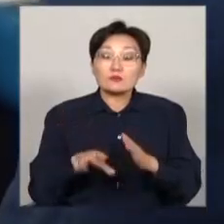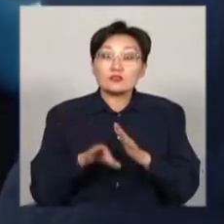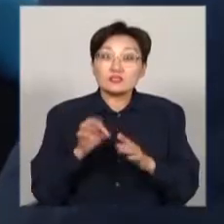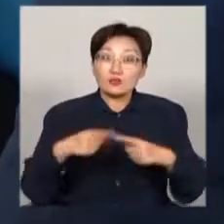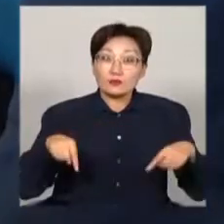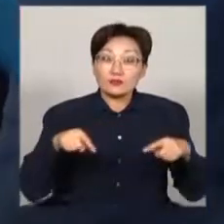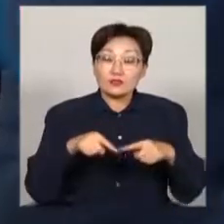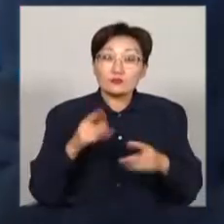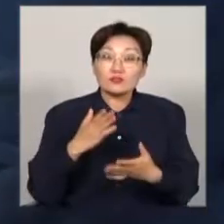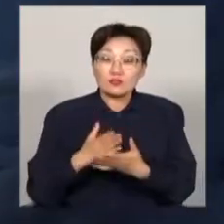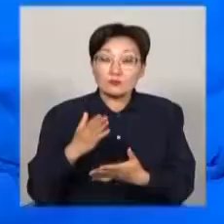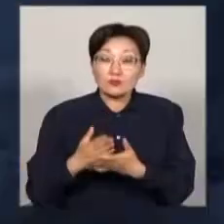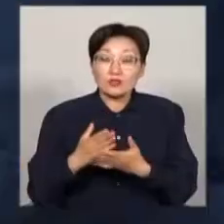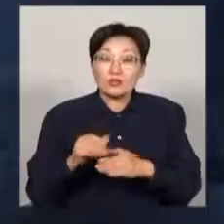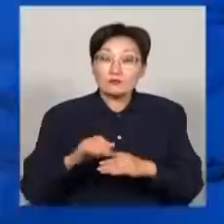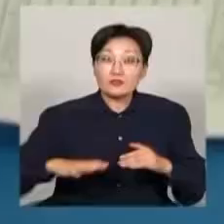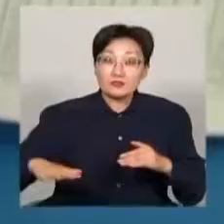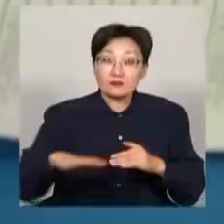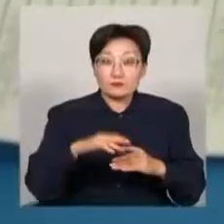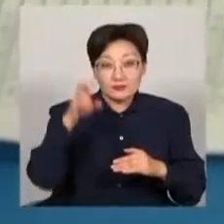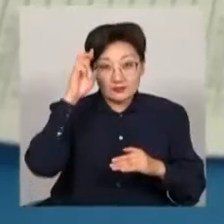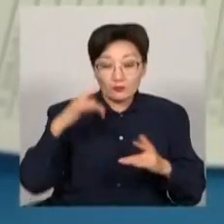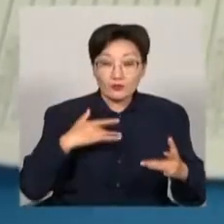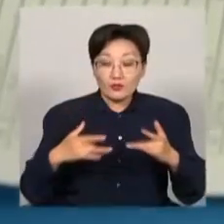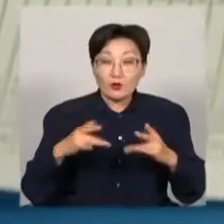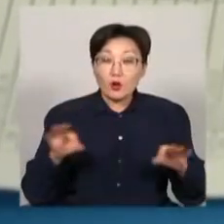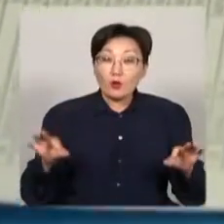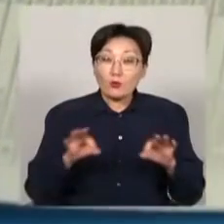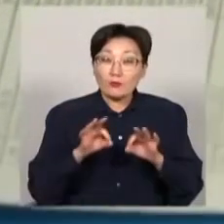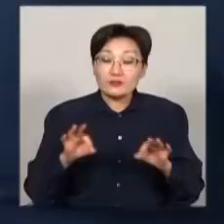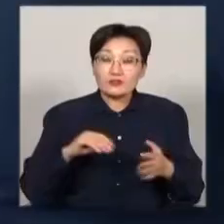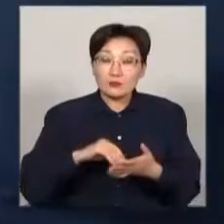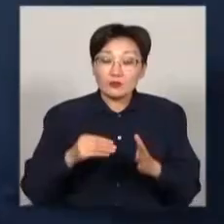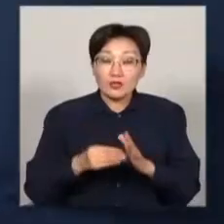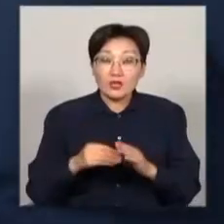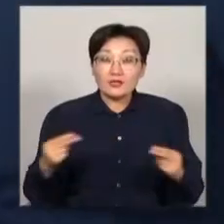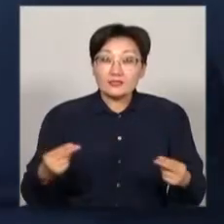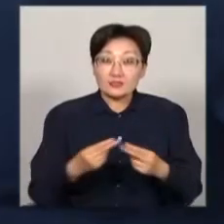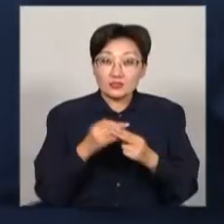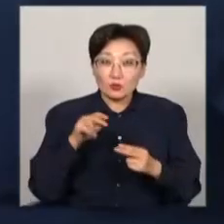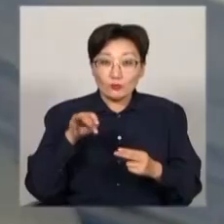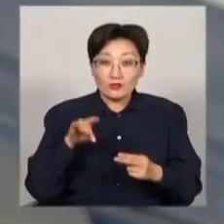избирательном участке, расположенном на территории Государственного театра оперы и балета «Астана-Опера».